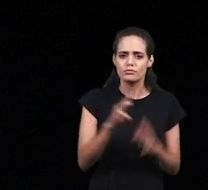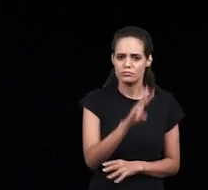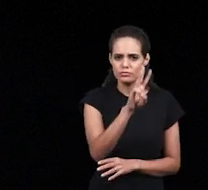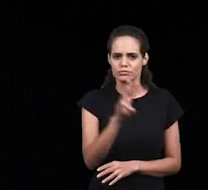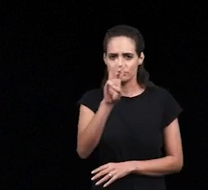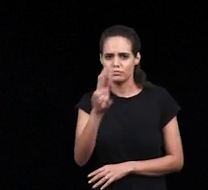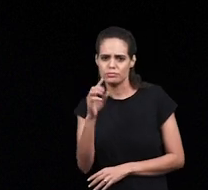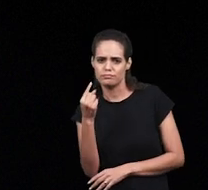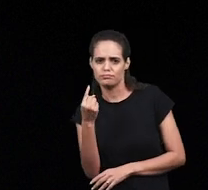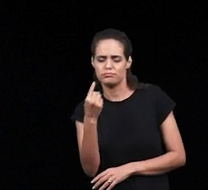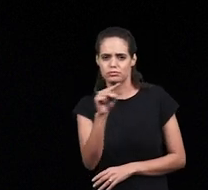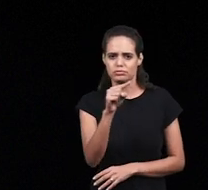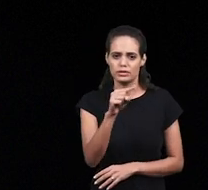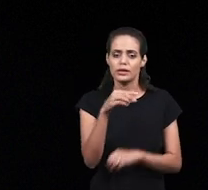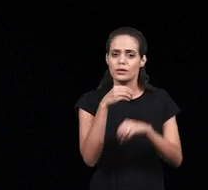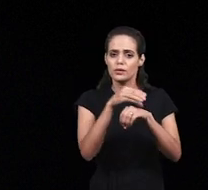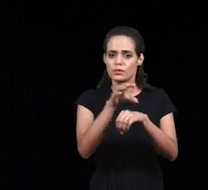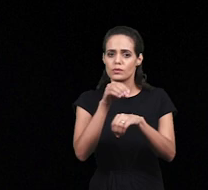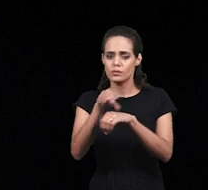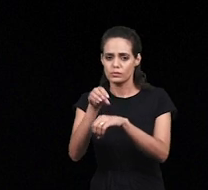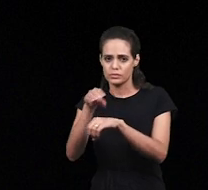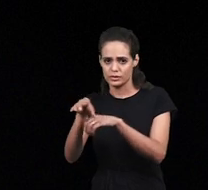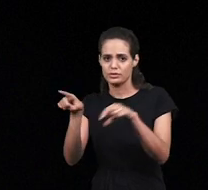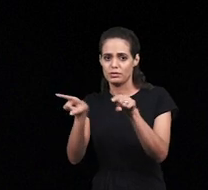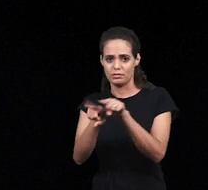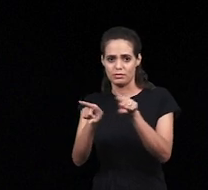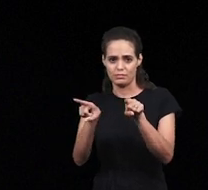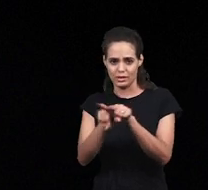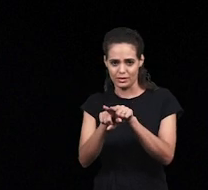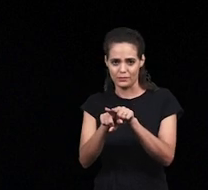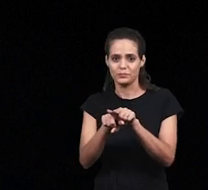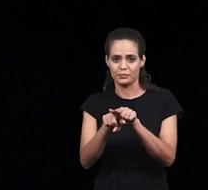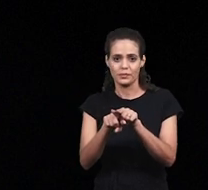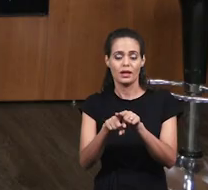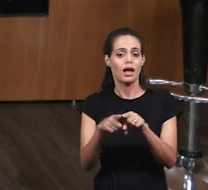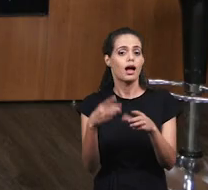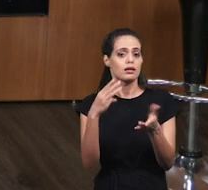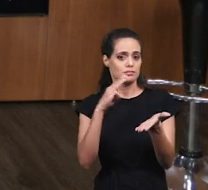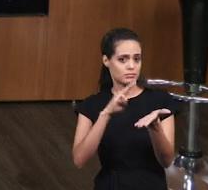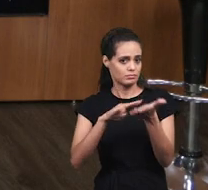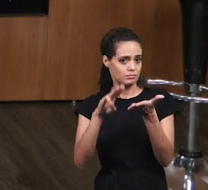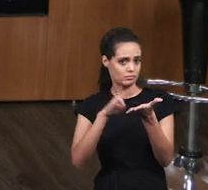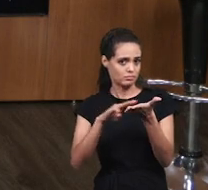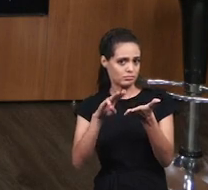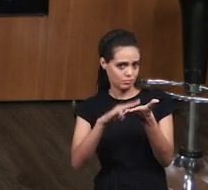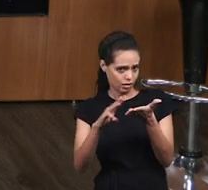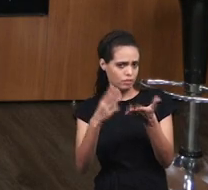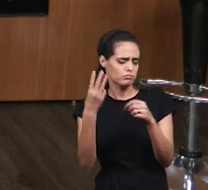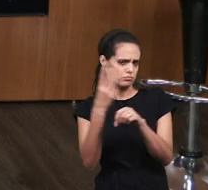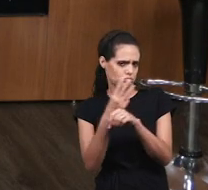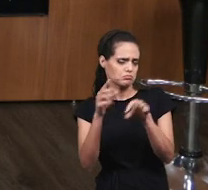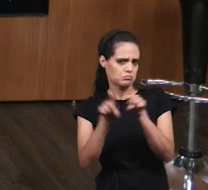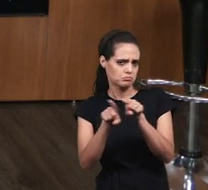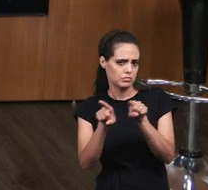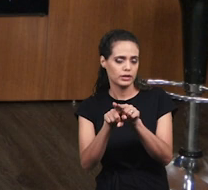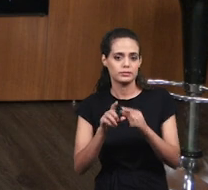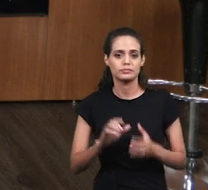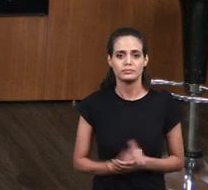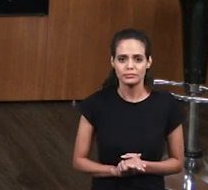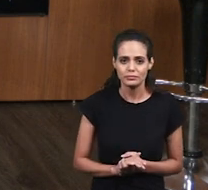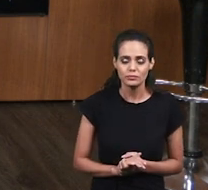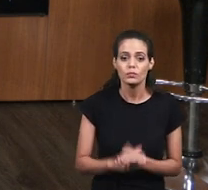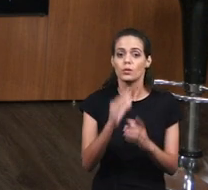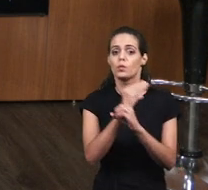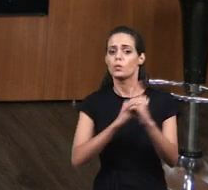et partager les podcasts de messages. Et dans notre canal YouTube, tous les jours à 20h,